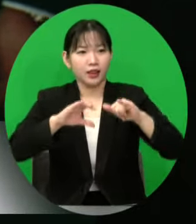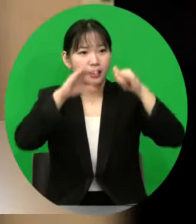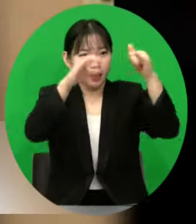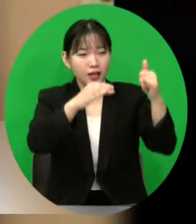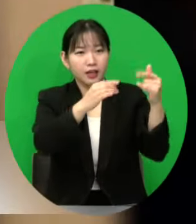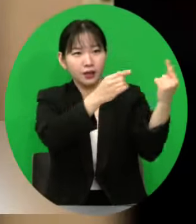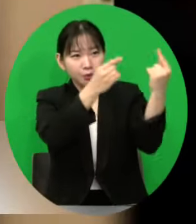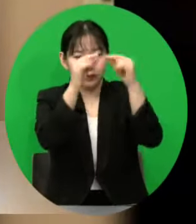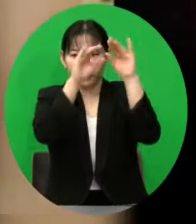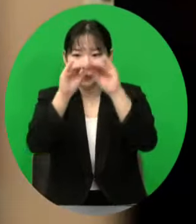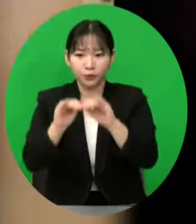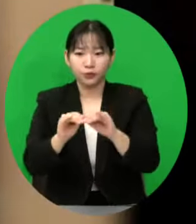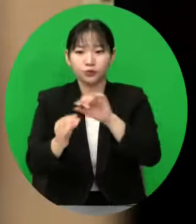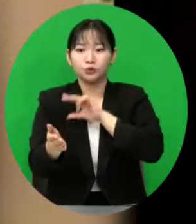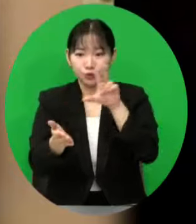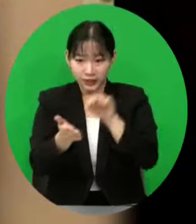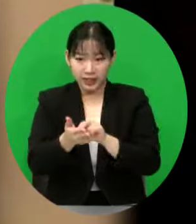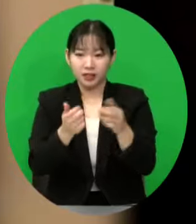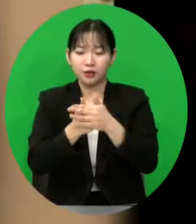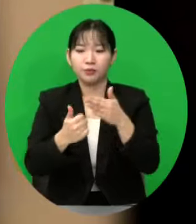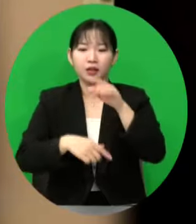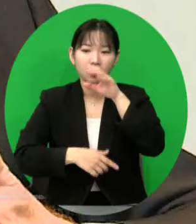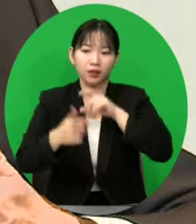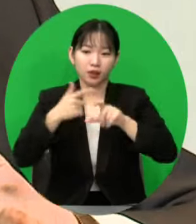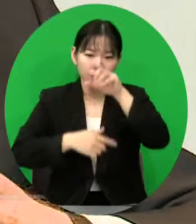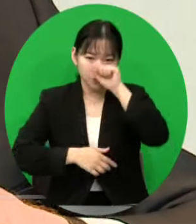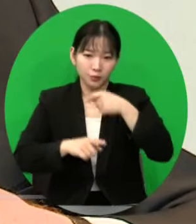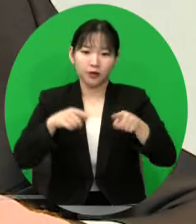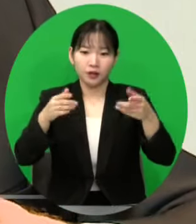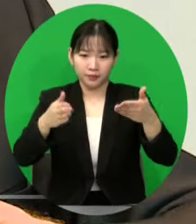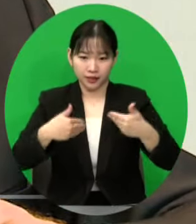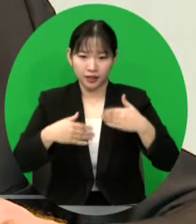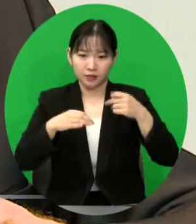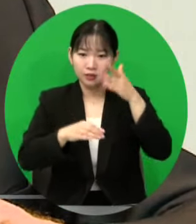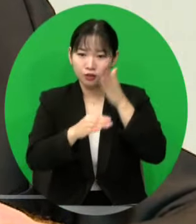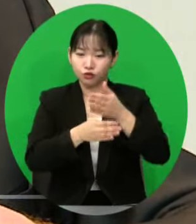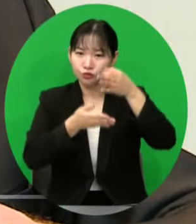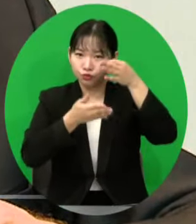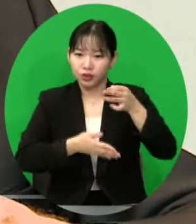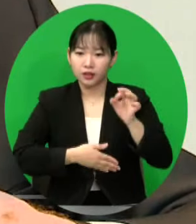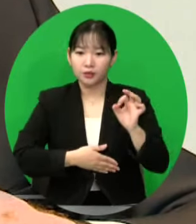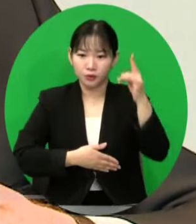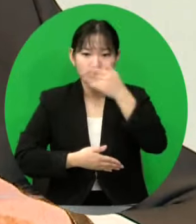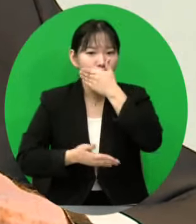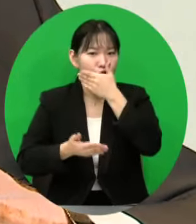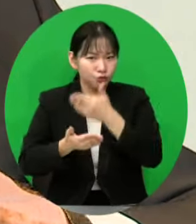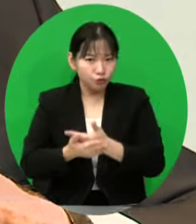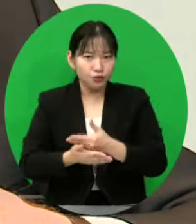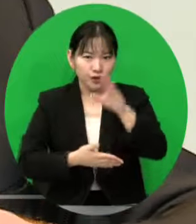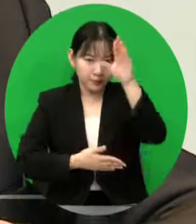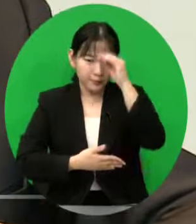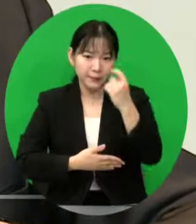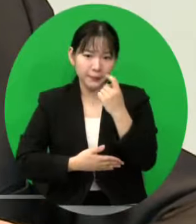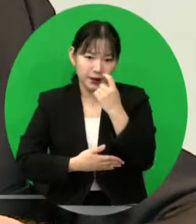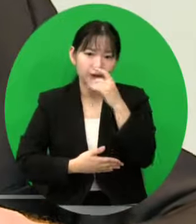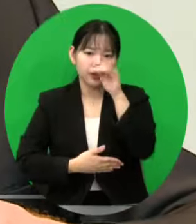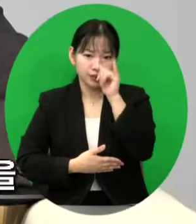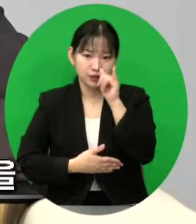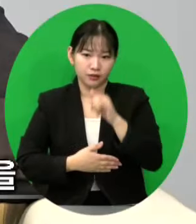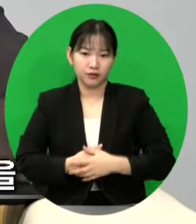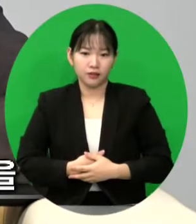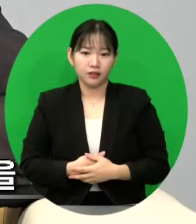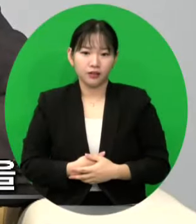높게 평가받고 있습니다. And I think you can take from Kim Dae-jung's legacy an important